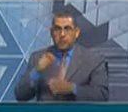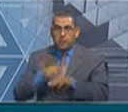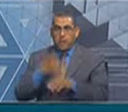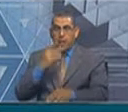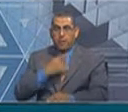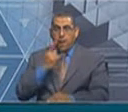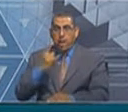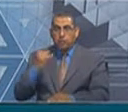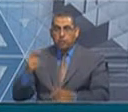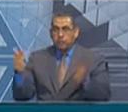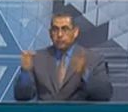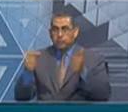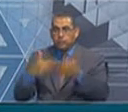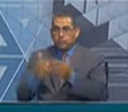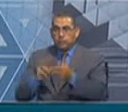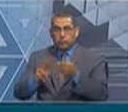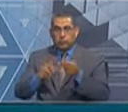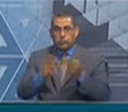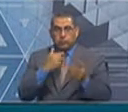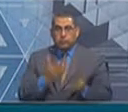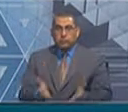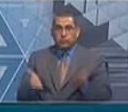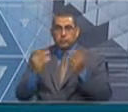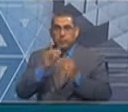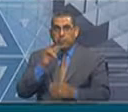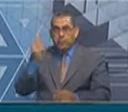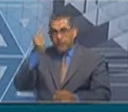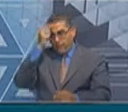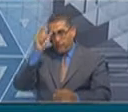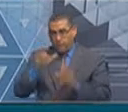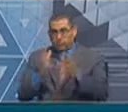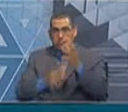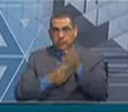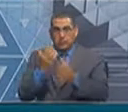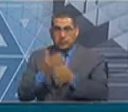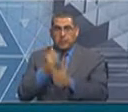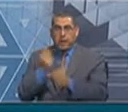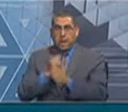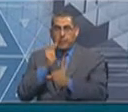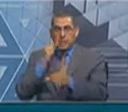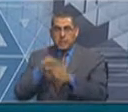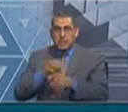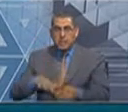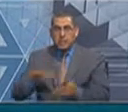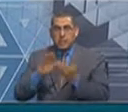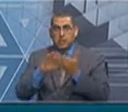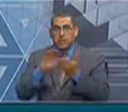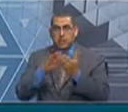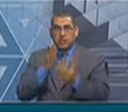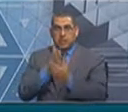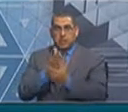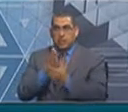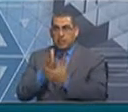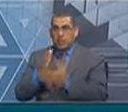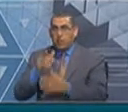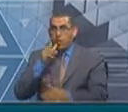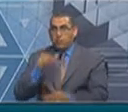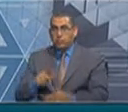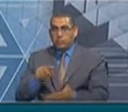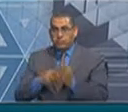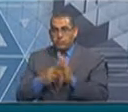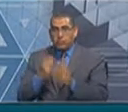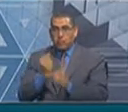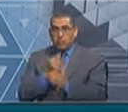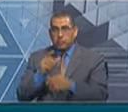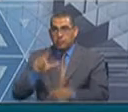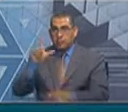عشرات النزاعات وأنقذت مئات آلاف الأرواح بفضل العمل الإنساني. ومن هذا المنطلق يؤكد قادة